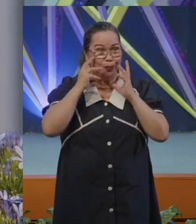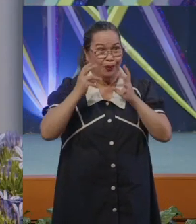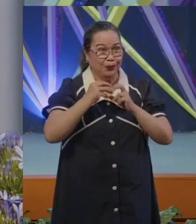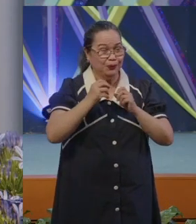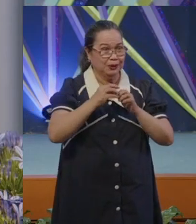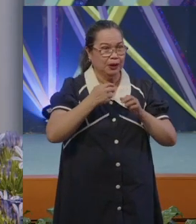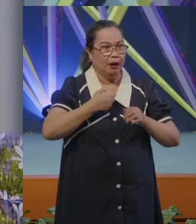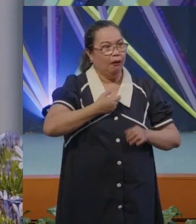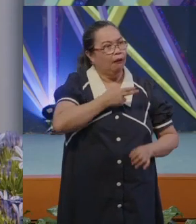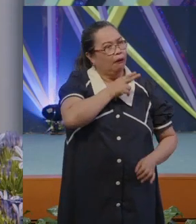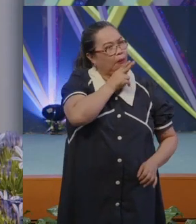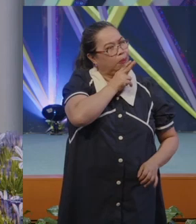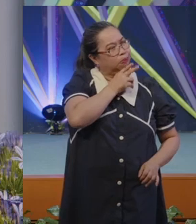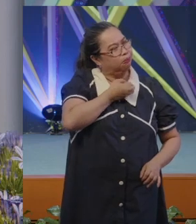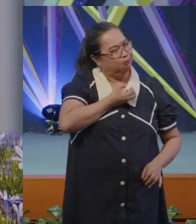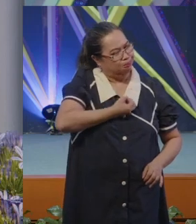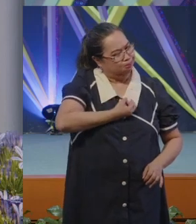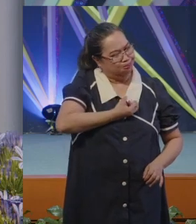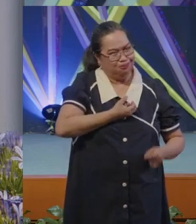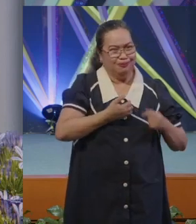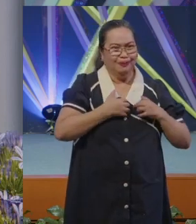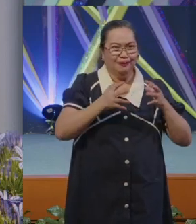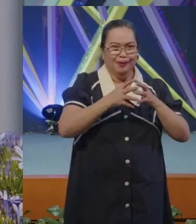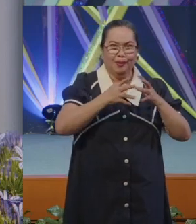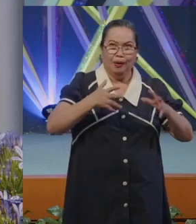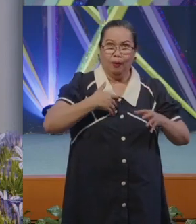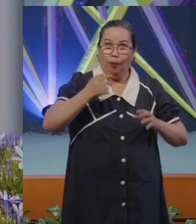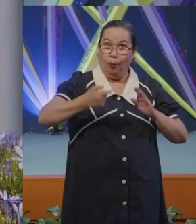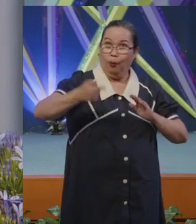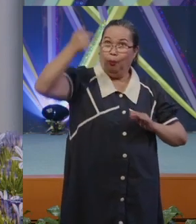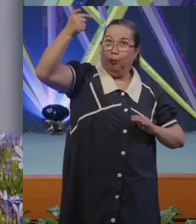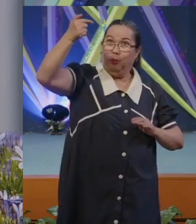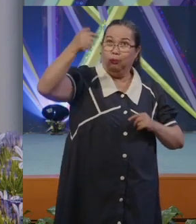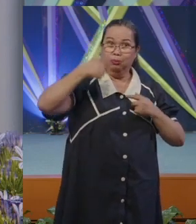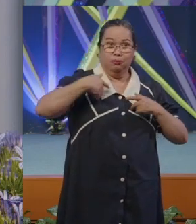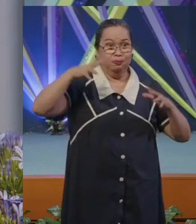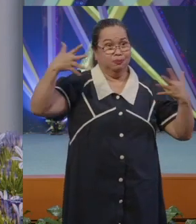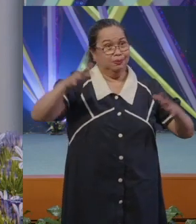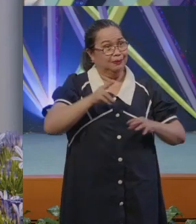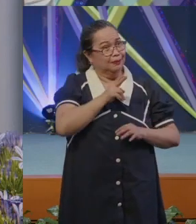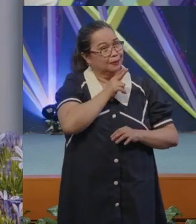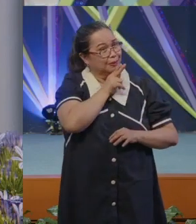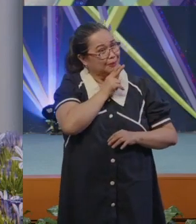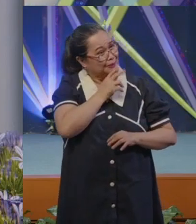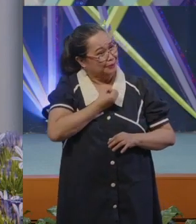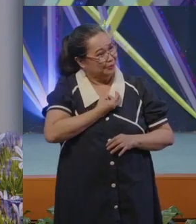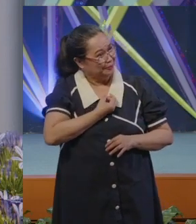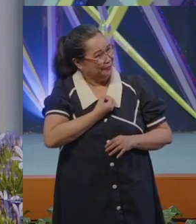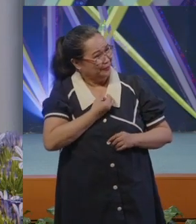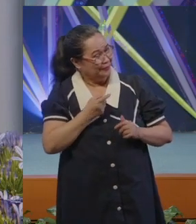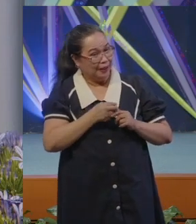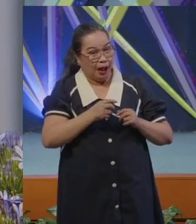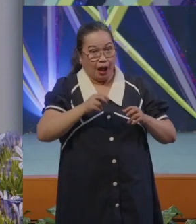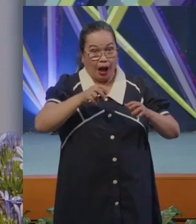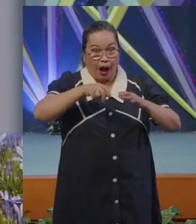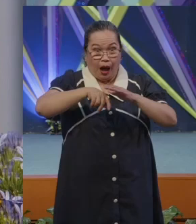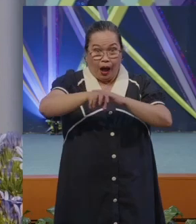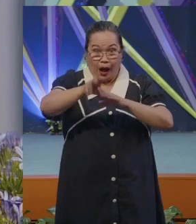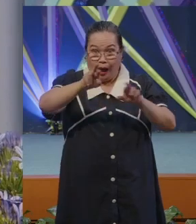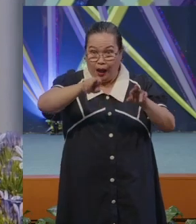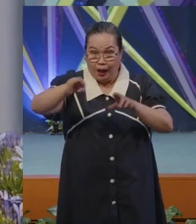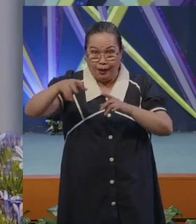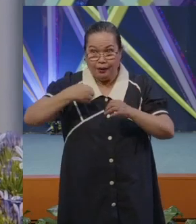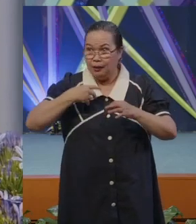Israel. Dahil sa laki ng kanyang mga kalaban. Dahil sa lawak ng Jordan. Dahil sa dami ng taong